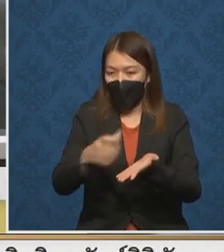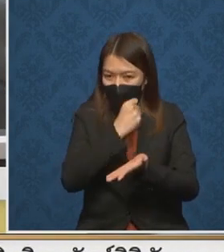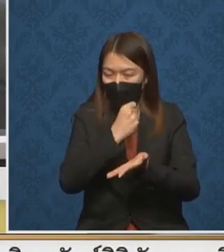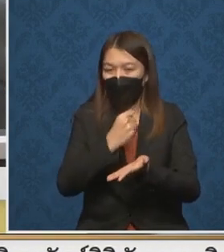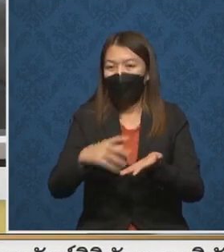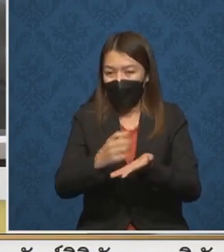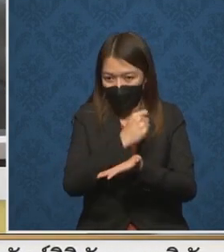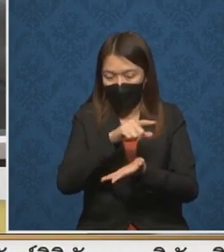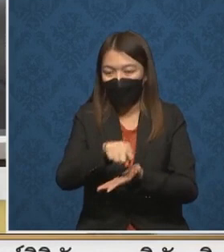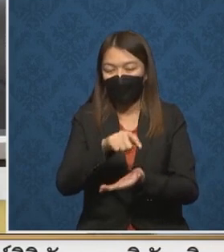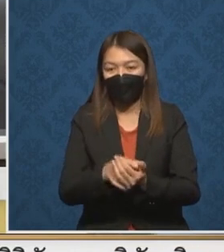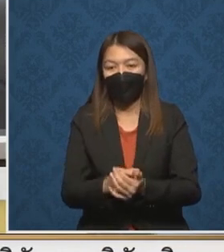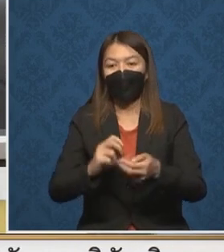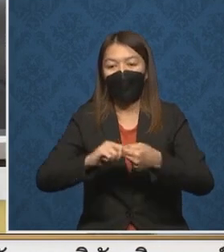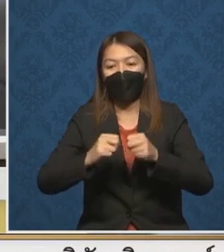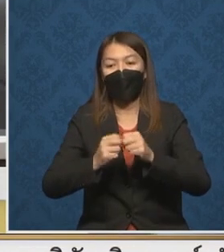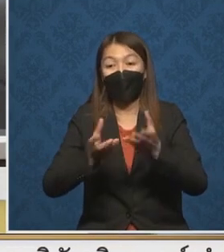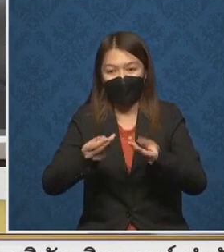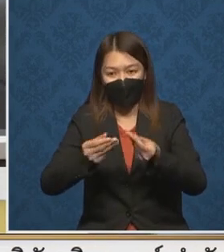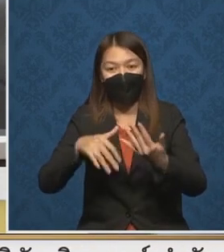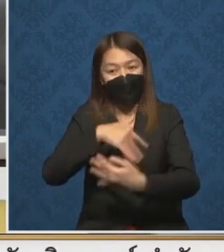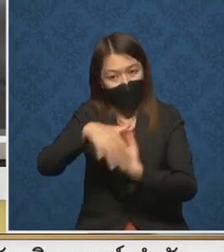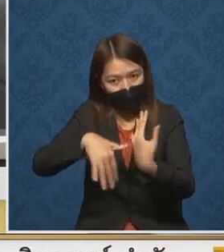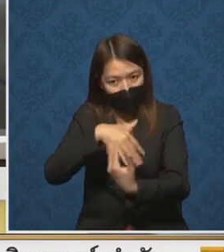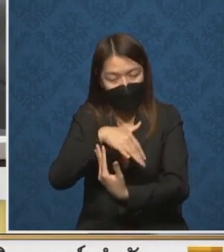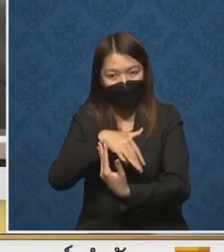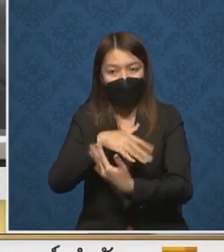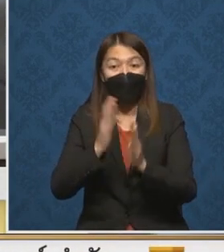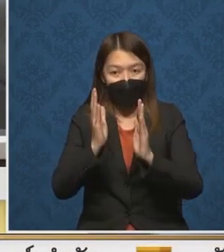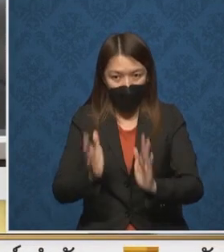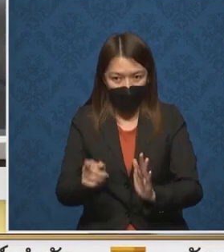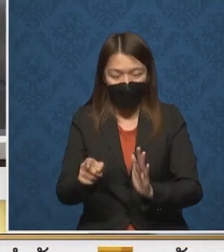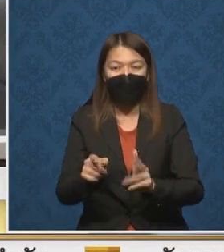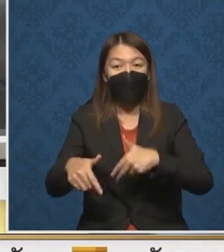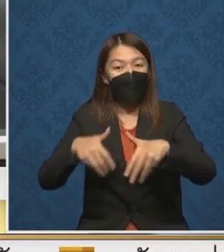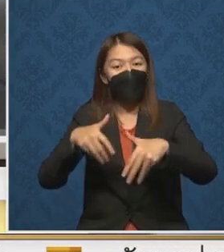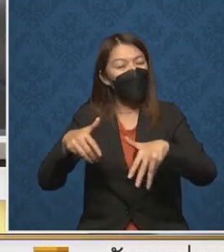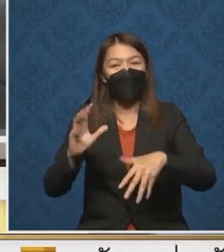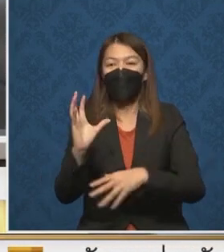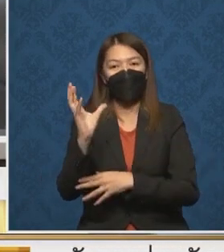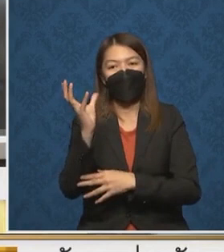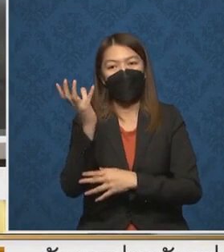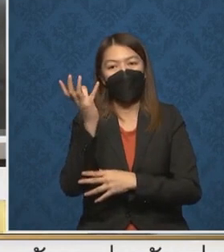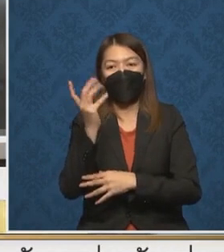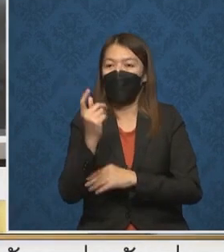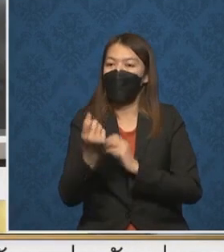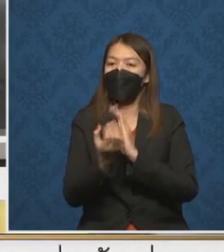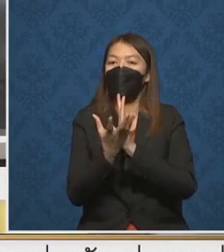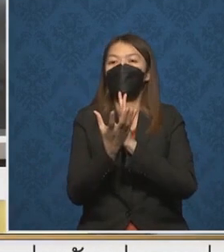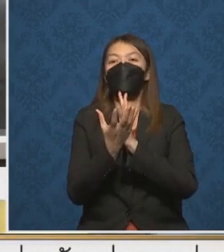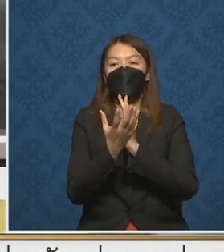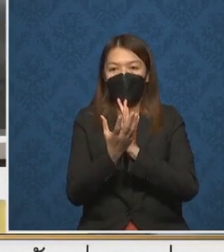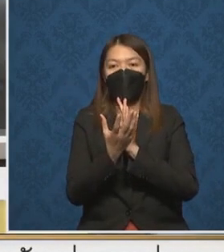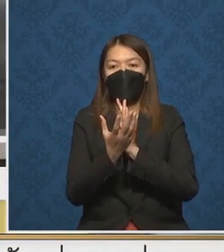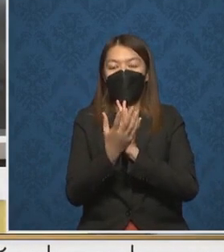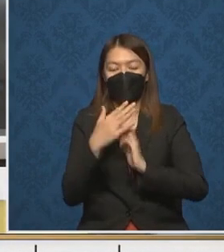ิถ้าเป็ปัญหาเกี่วกัทดินส่งแดล้อมที่เกิดกับคนประชาชนทงโลกต้องรวมเปผู้เสยหายวันนี้เขา